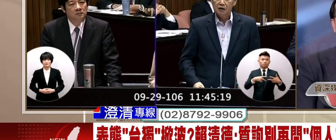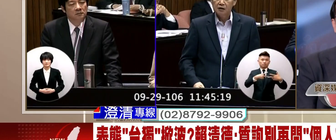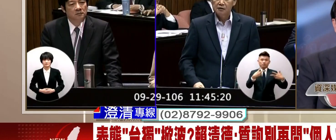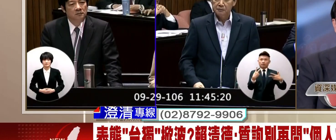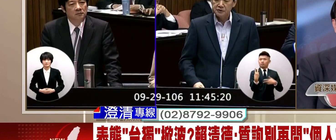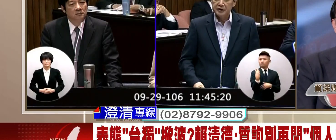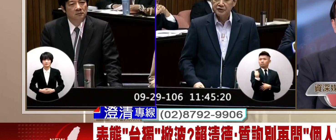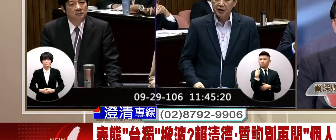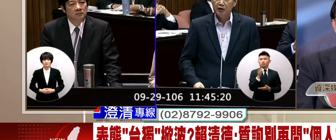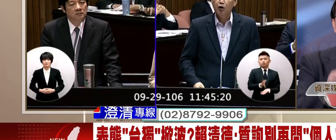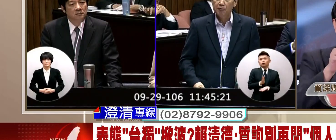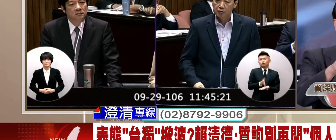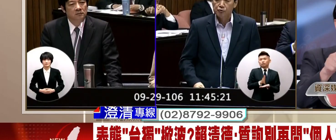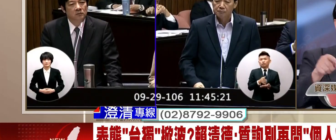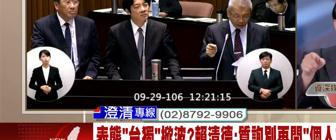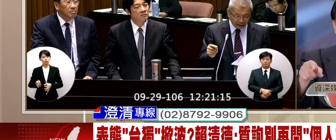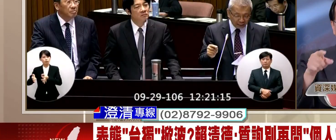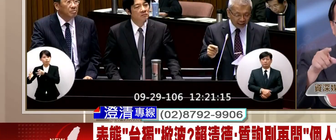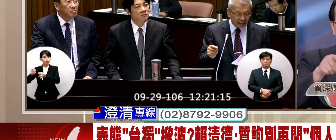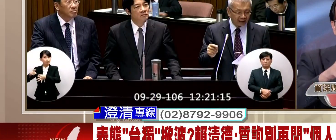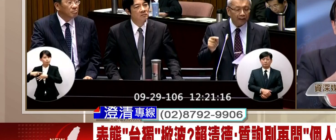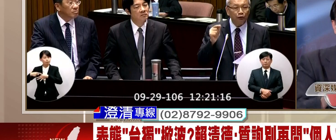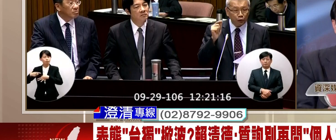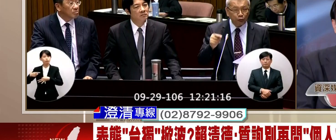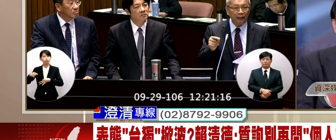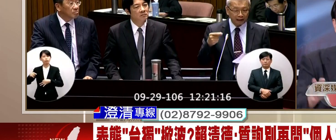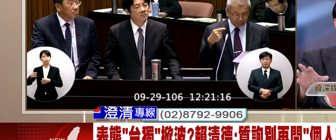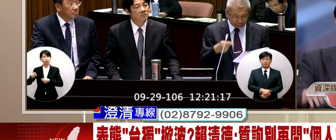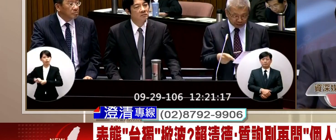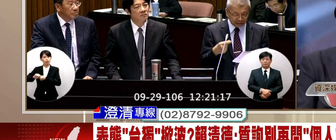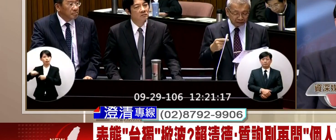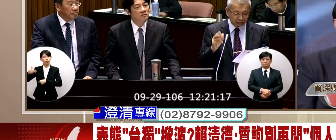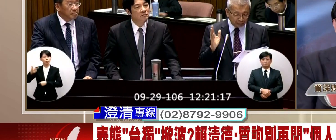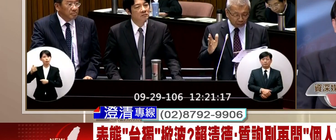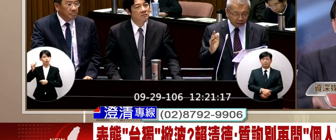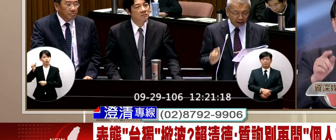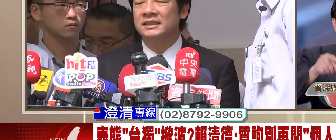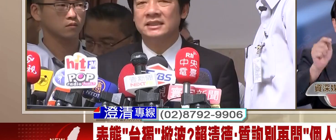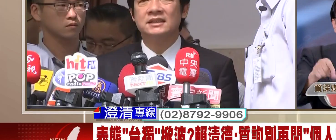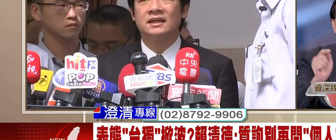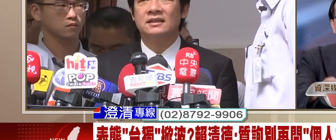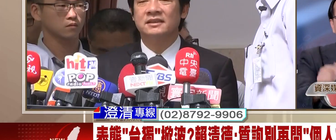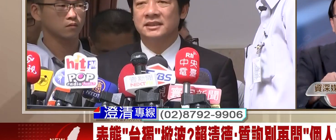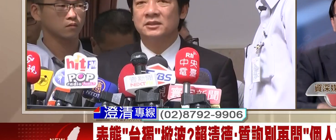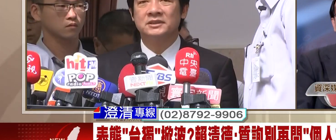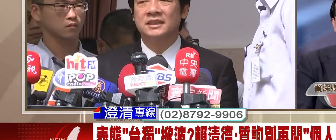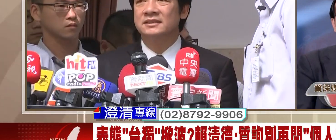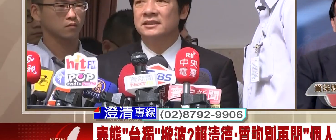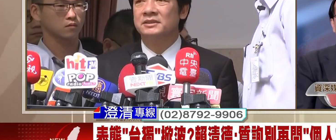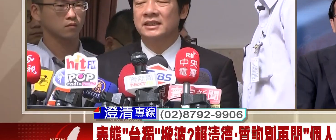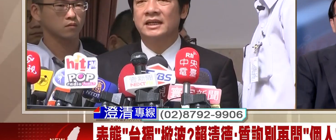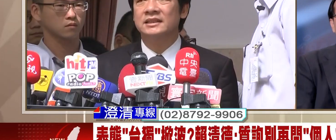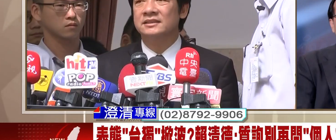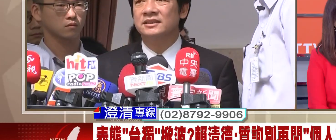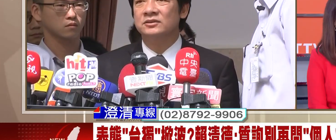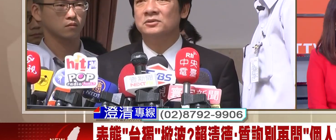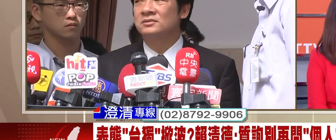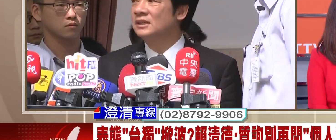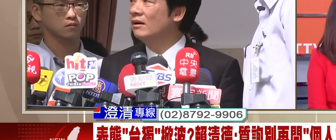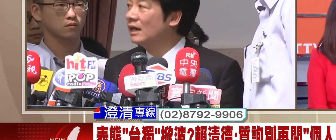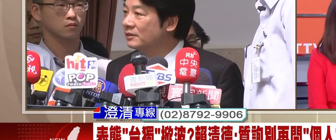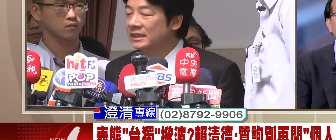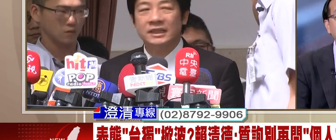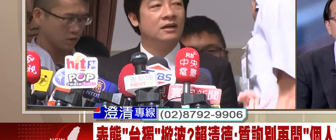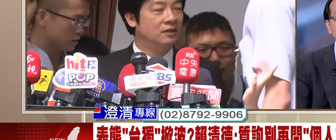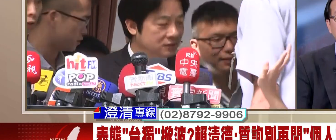我也不会讶异啊，那表示他是从一路走来始终如一，他没有说谎啊，他不是在立法院讲这个话而已啊。各位啊，